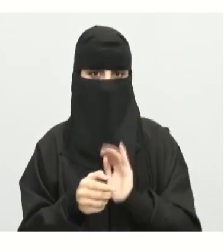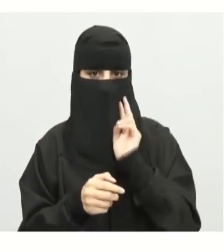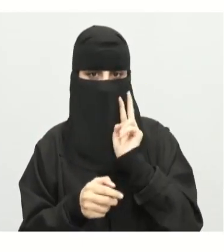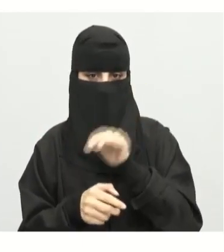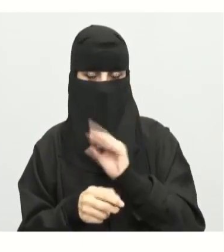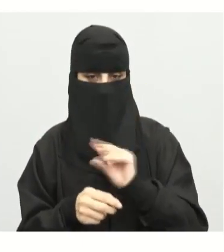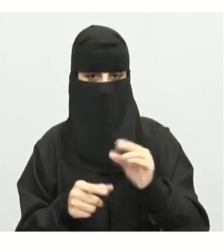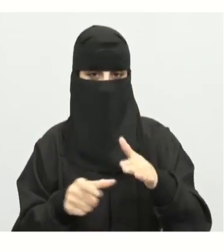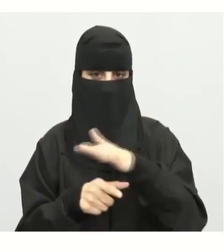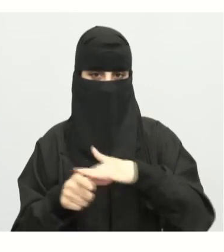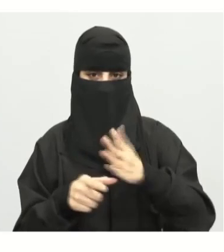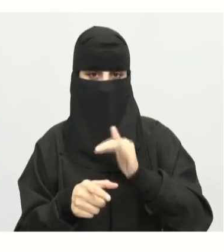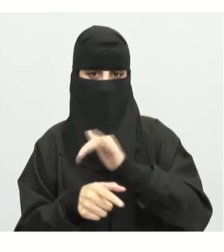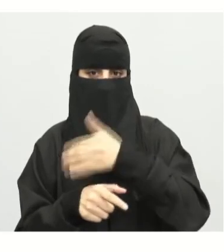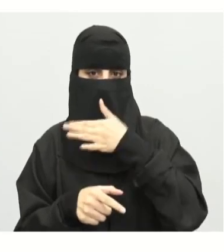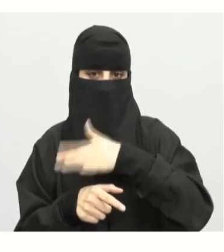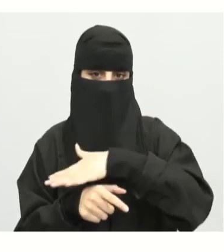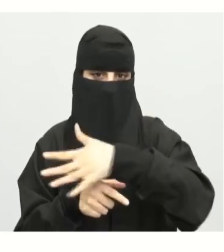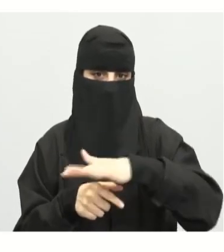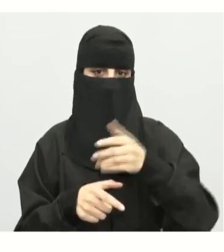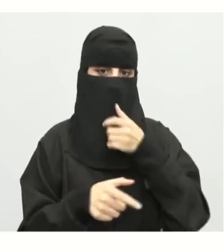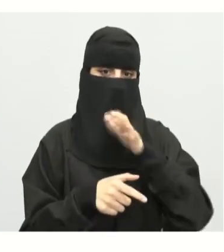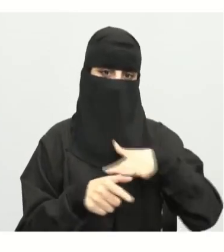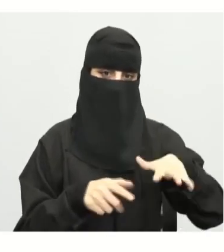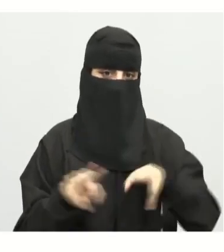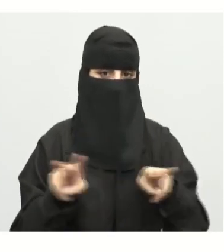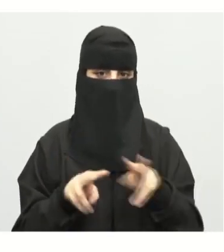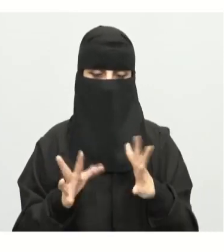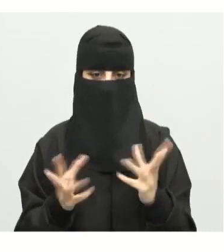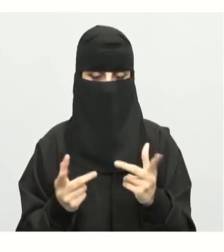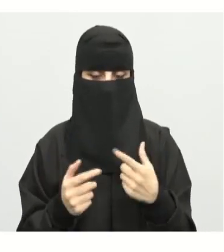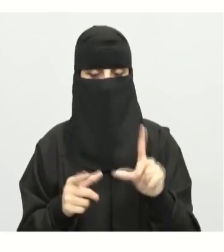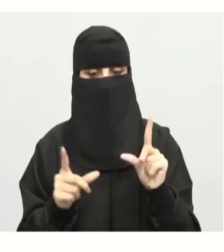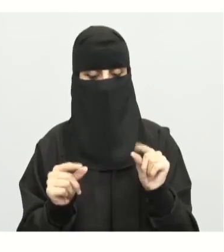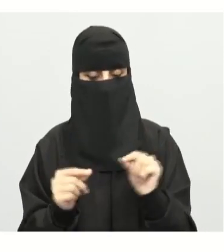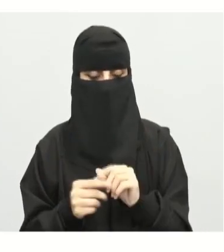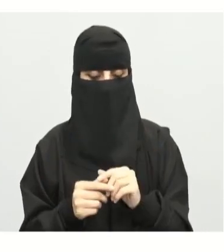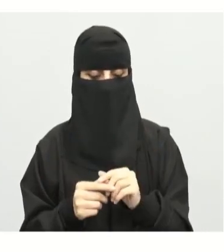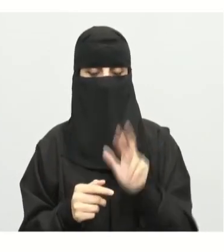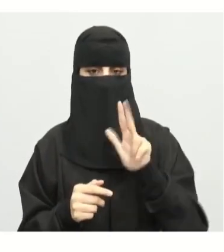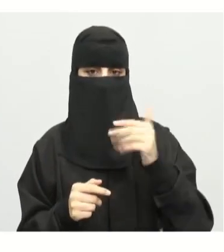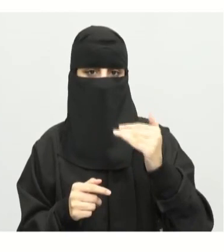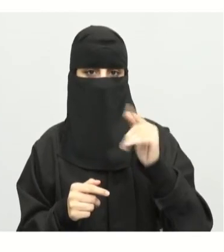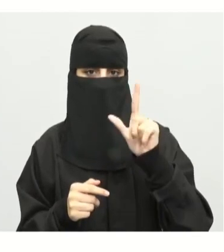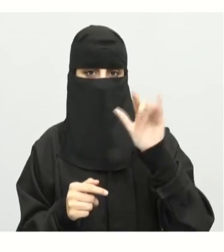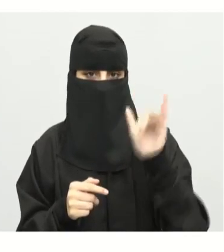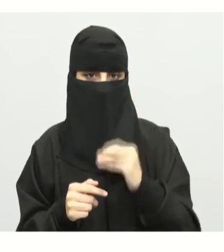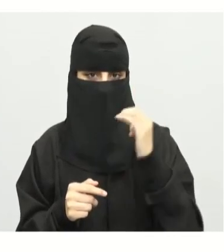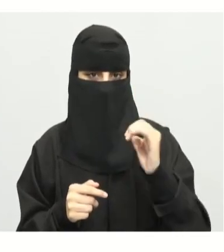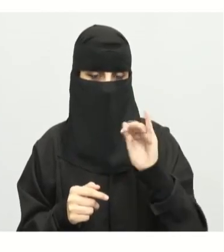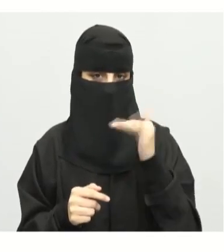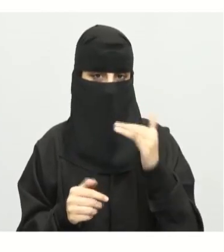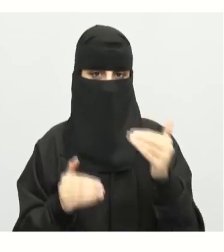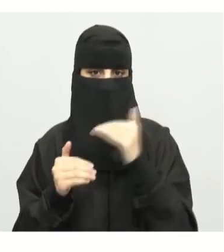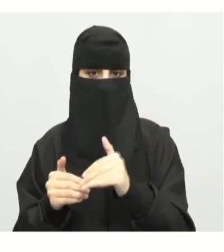يطل وطني على مسطحين مائيين هما احسنتم الخليج العربي والبحر